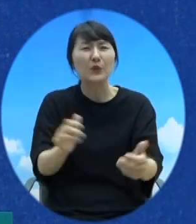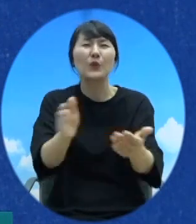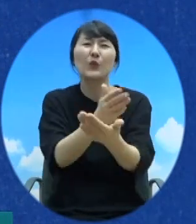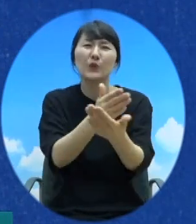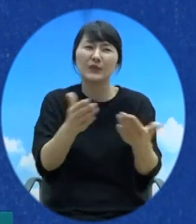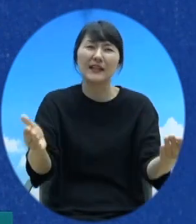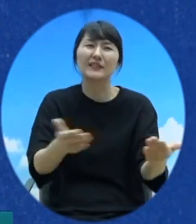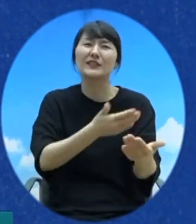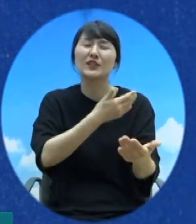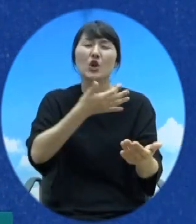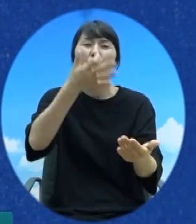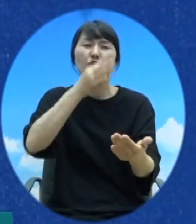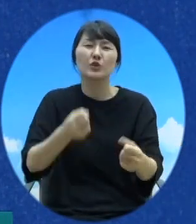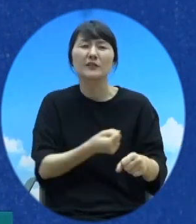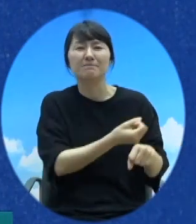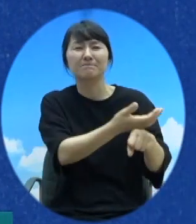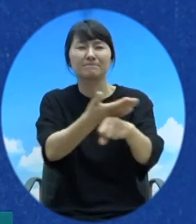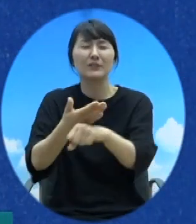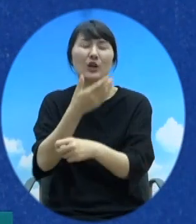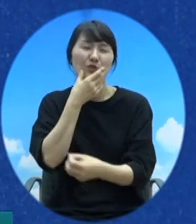유익함이 있기를 축원합니다.